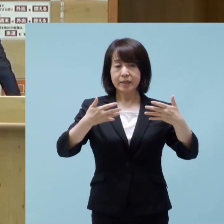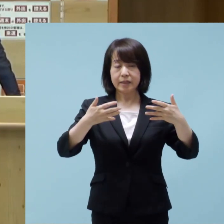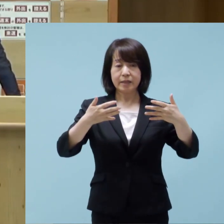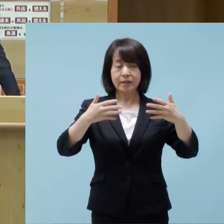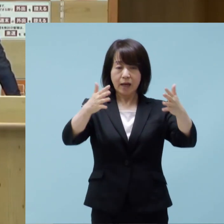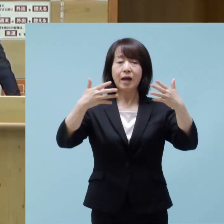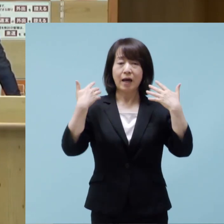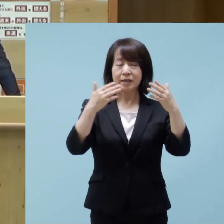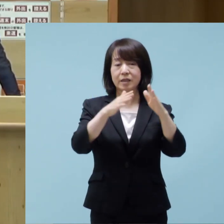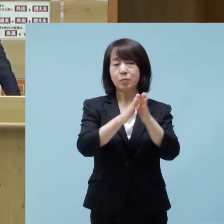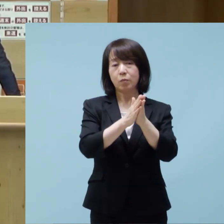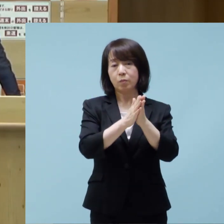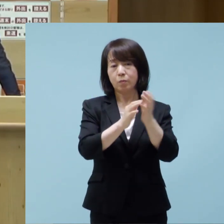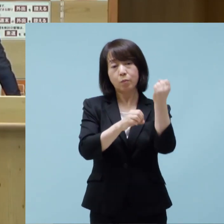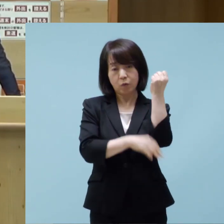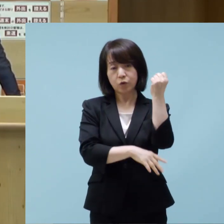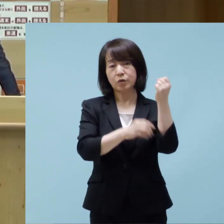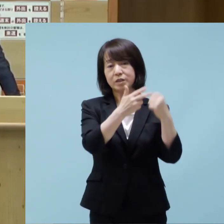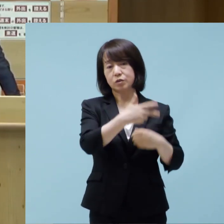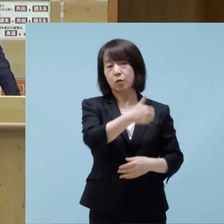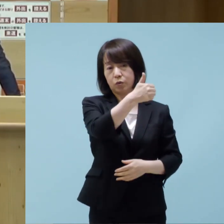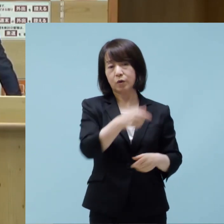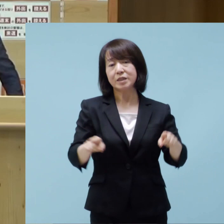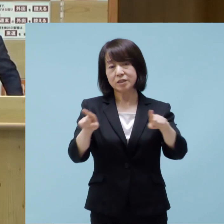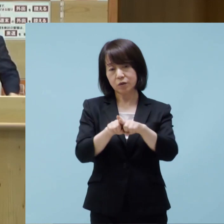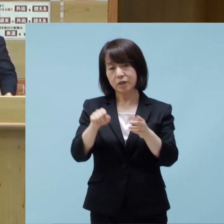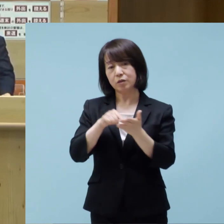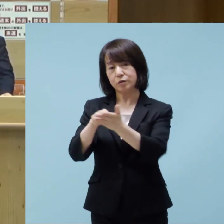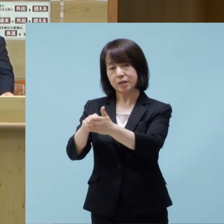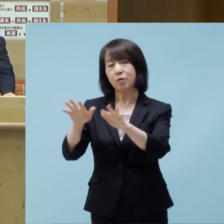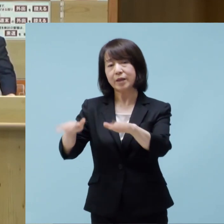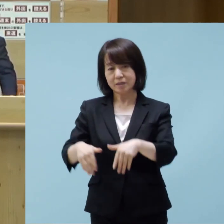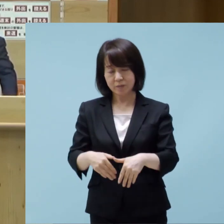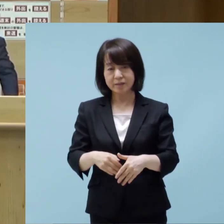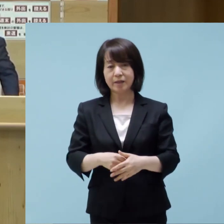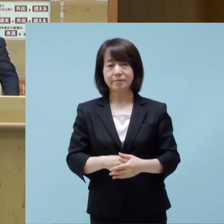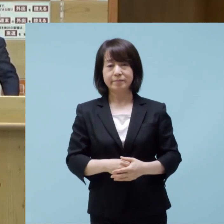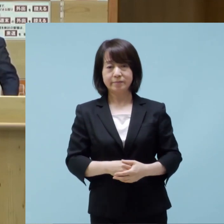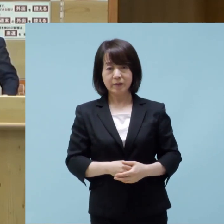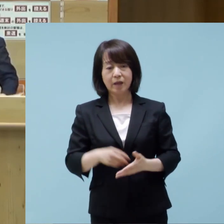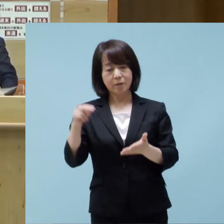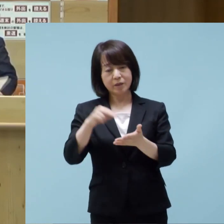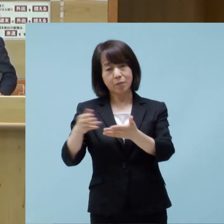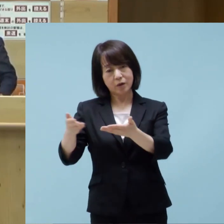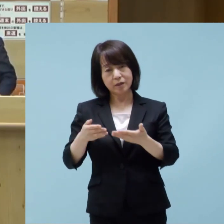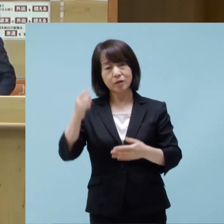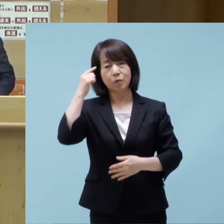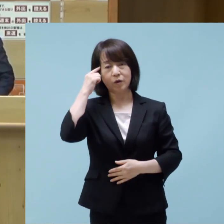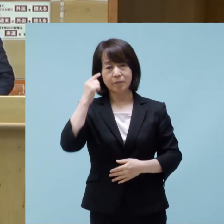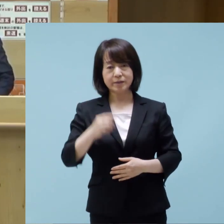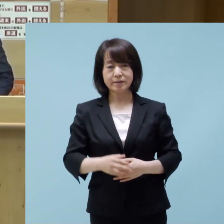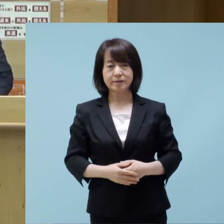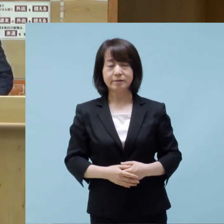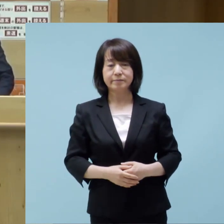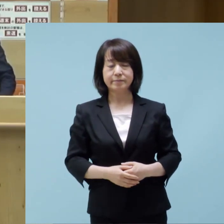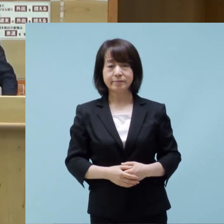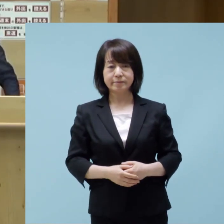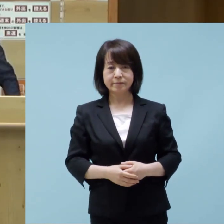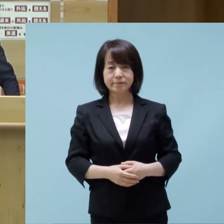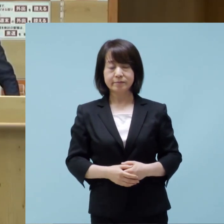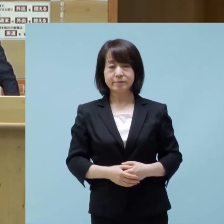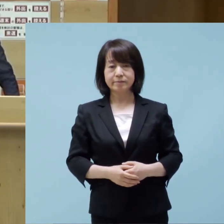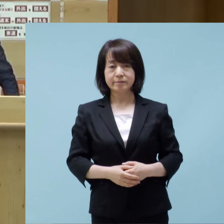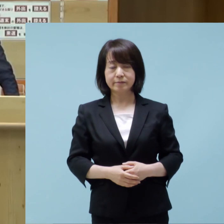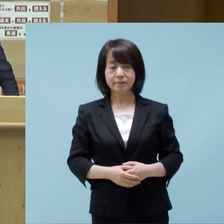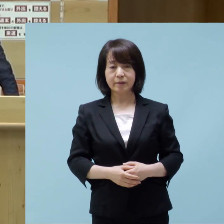ういったことを求めたということです。 ありがとうございます。あと一点、この件、この件という